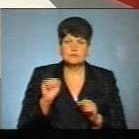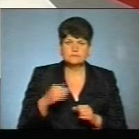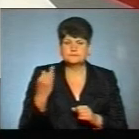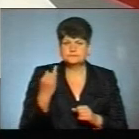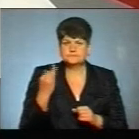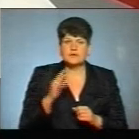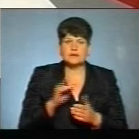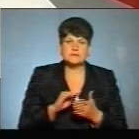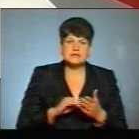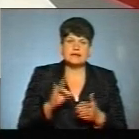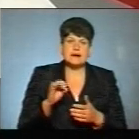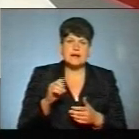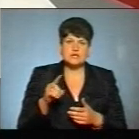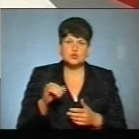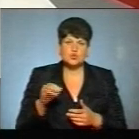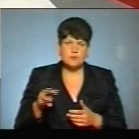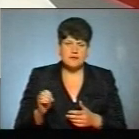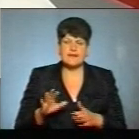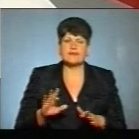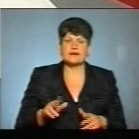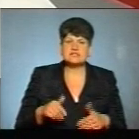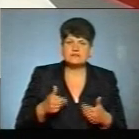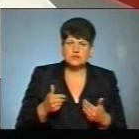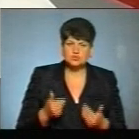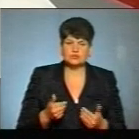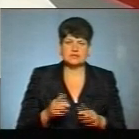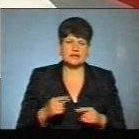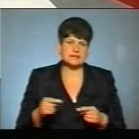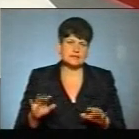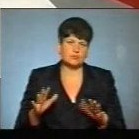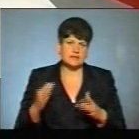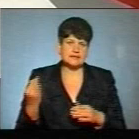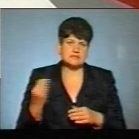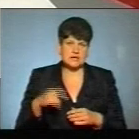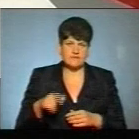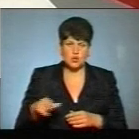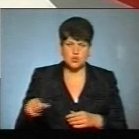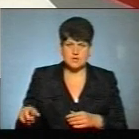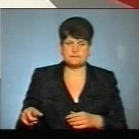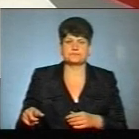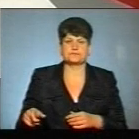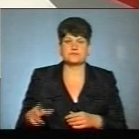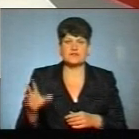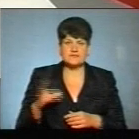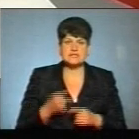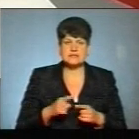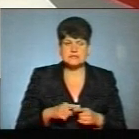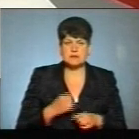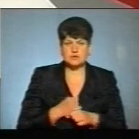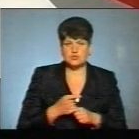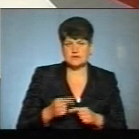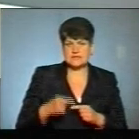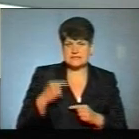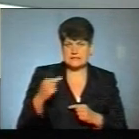як написати резюме, там, як звернутися, можливо, різні якісь такі моменти, які цікаві людям. От. І все це працює в дистанційному